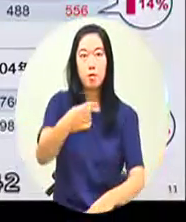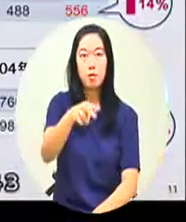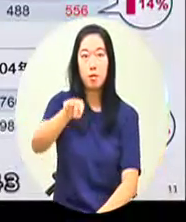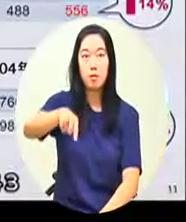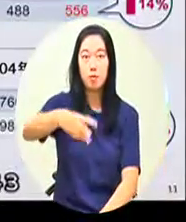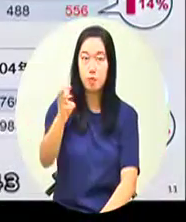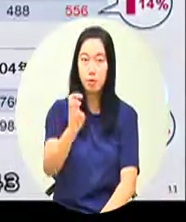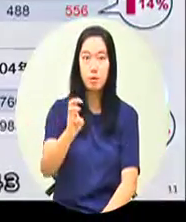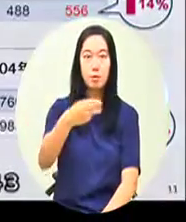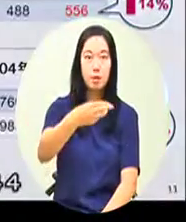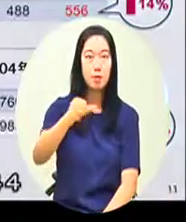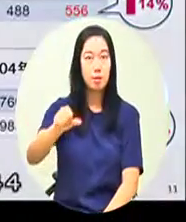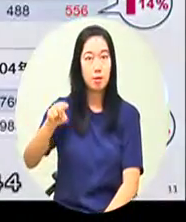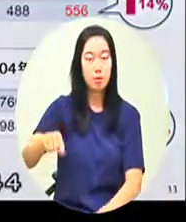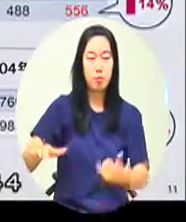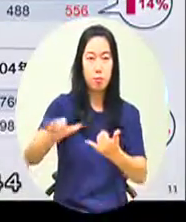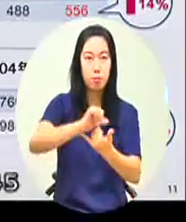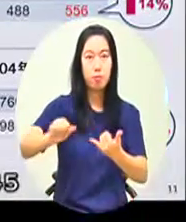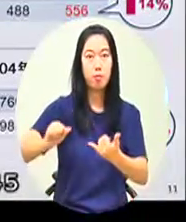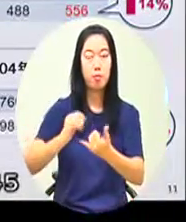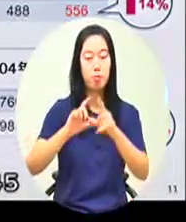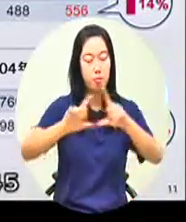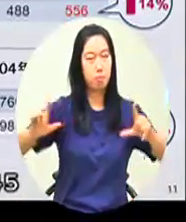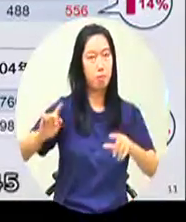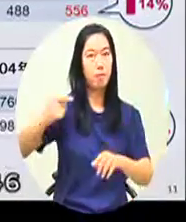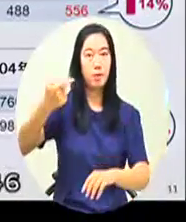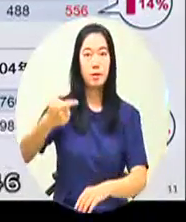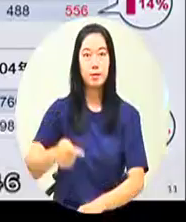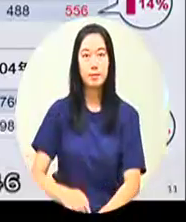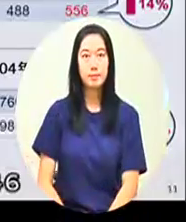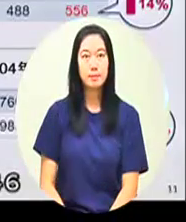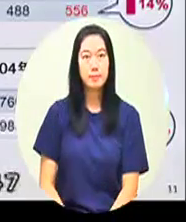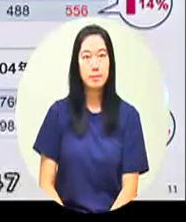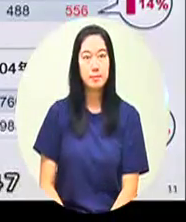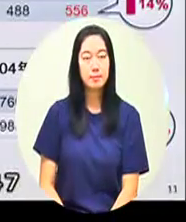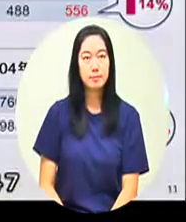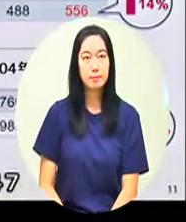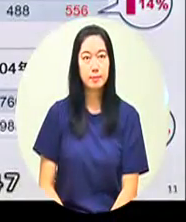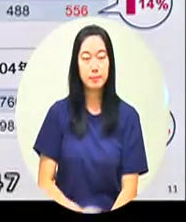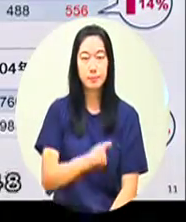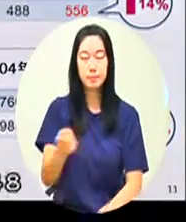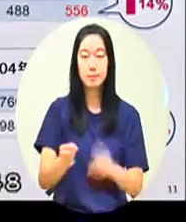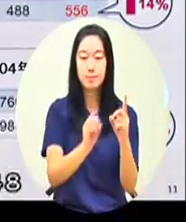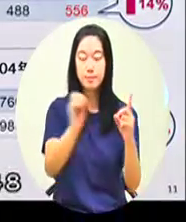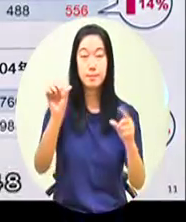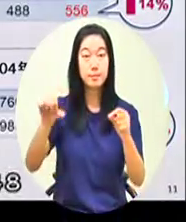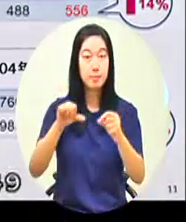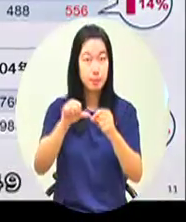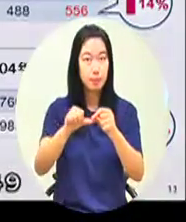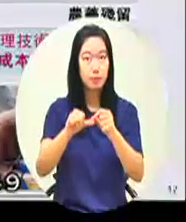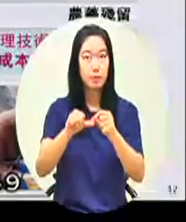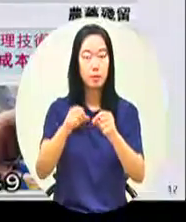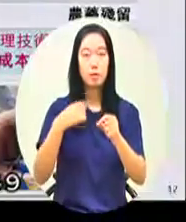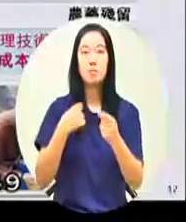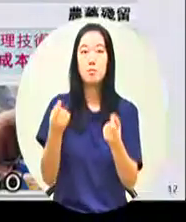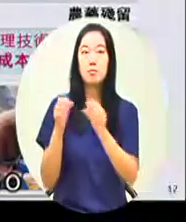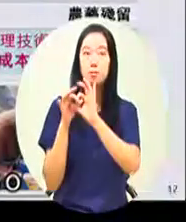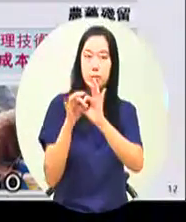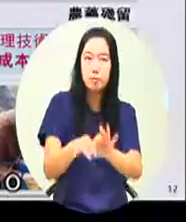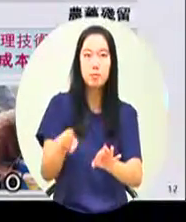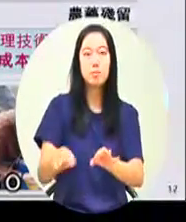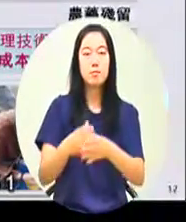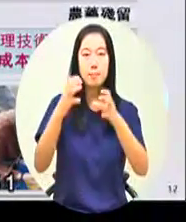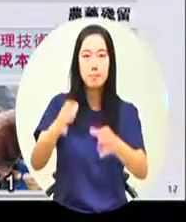是全国最大的一个生产履历的一个面积。那在105年呢，我们持续呢然后